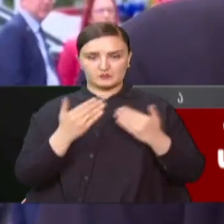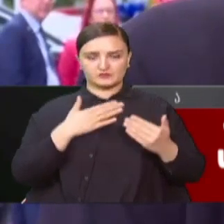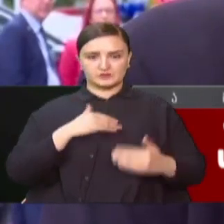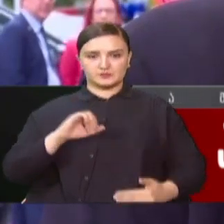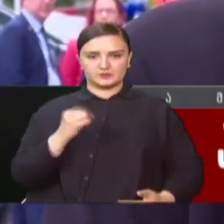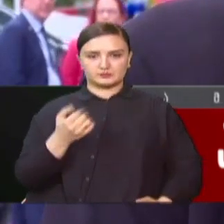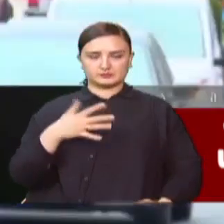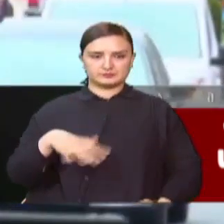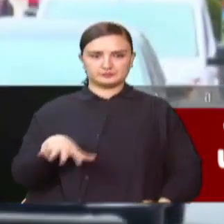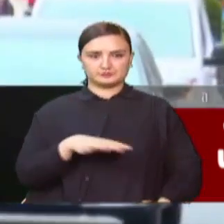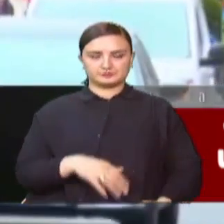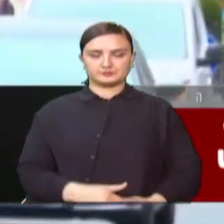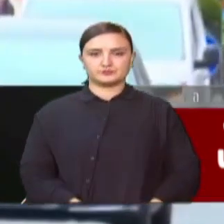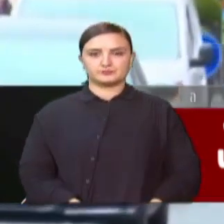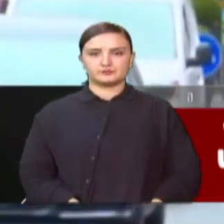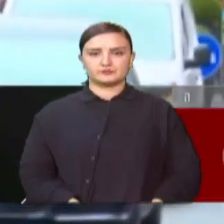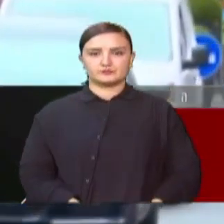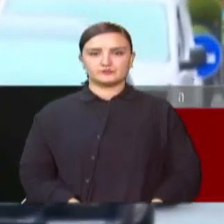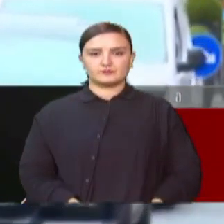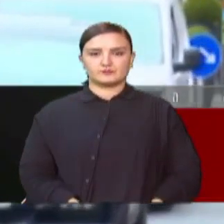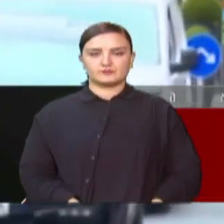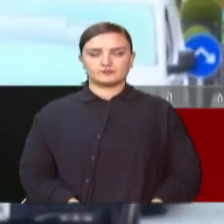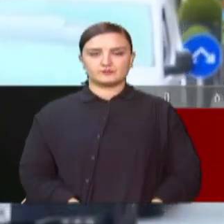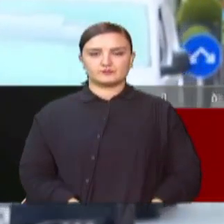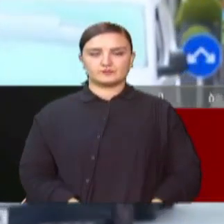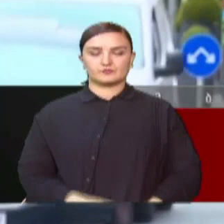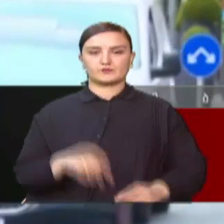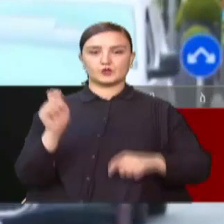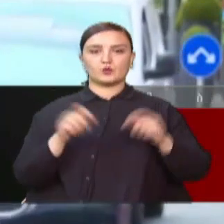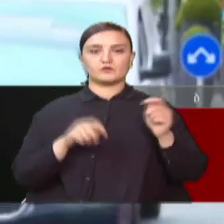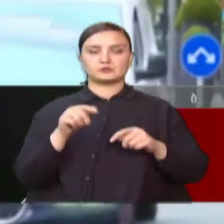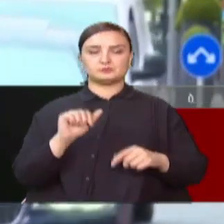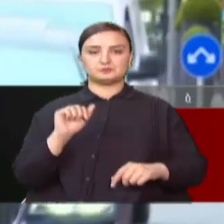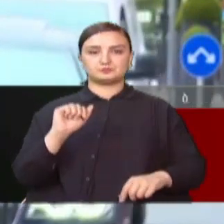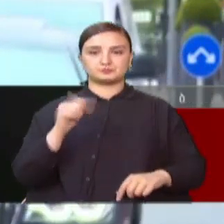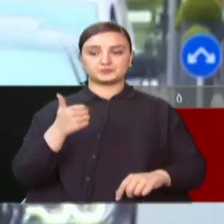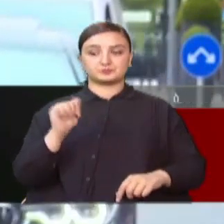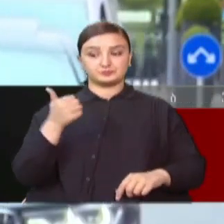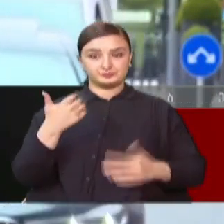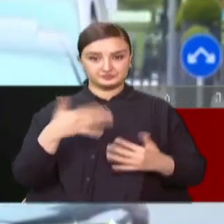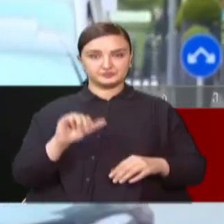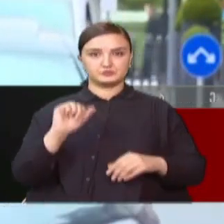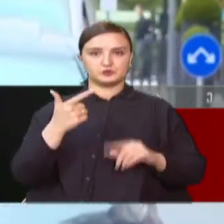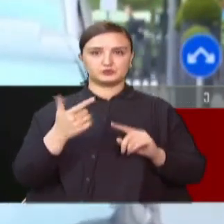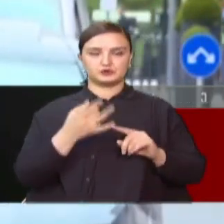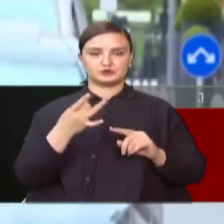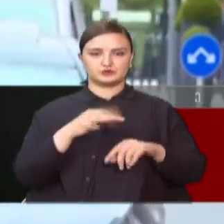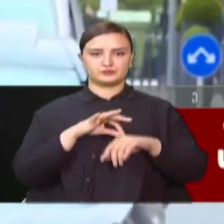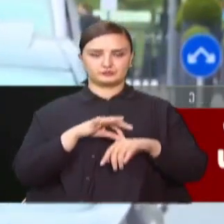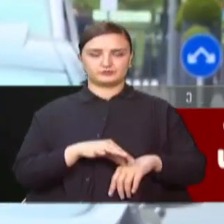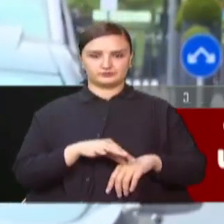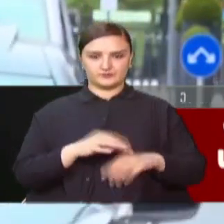მეგობრობა საქართველოსთან. Ეს კონფერენცია უკვე მეორეჯერ იმართება ქალაქ ბუდაპეშტში. ასევე მოწვეულნი არიან სხვადასხვა ქვეყნის მაღალი